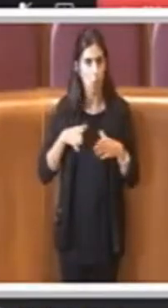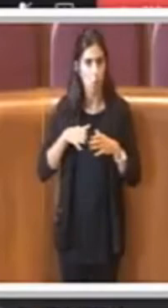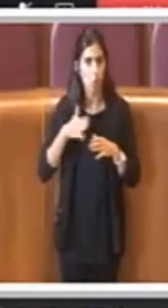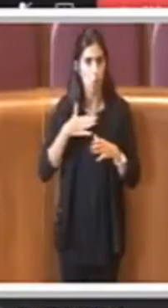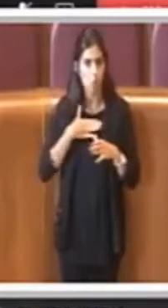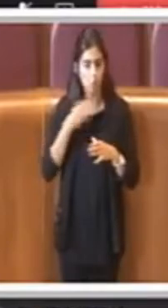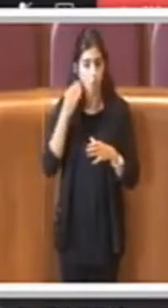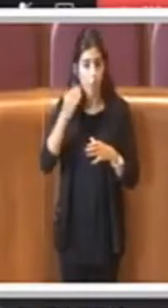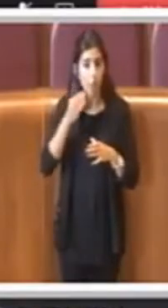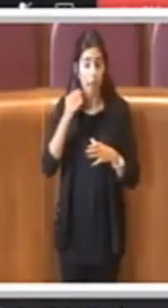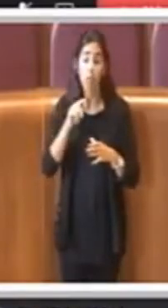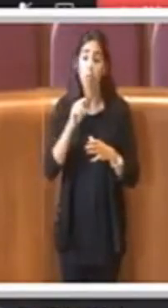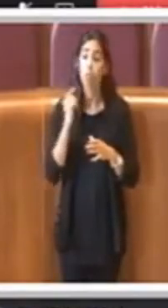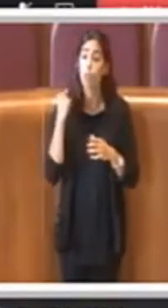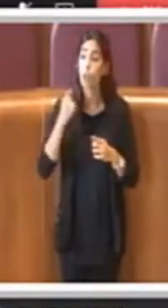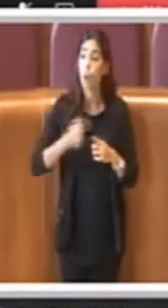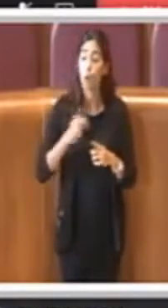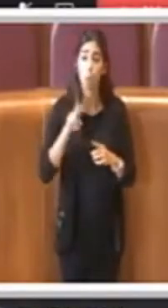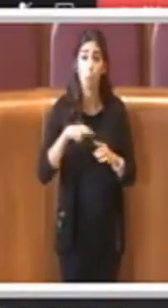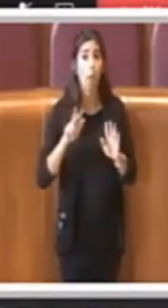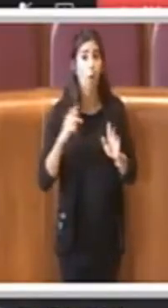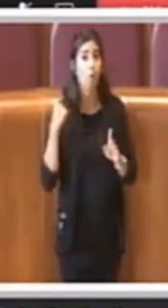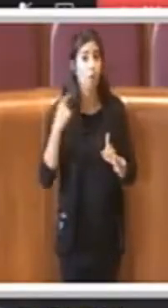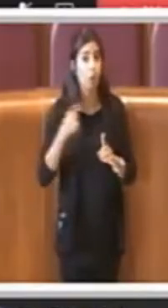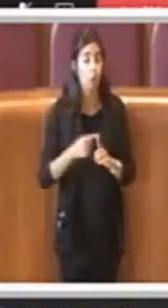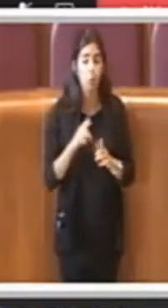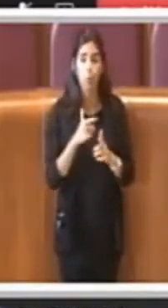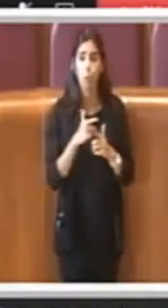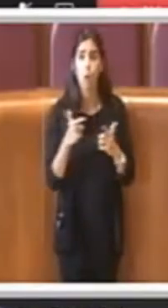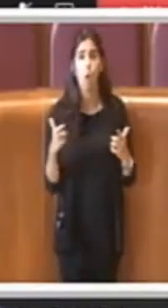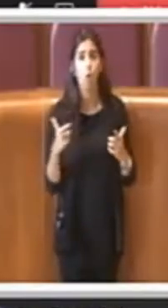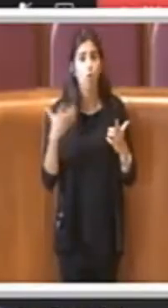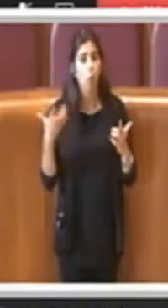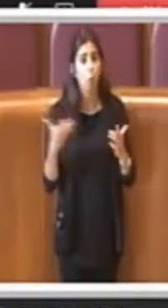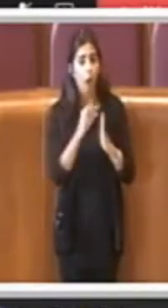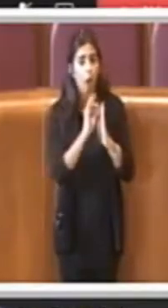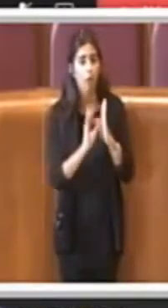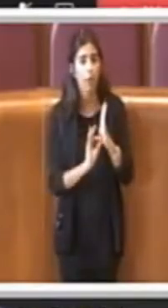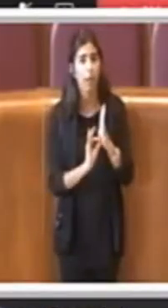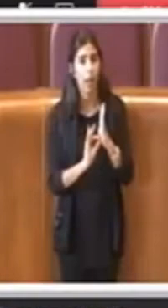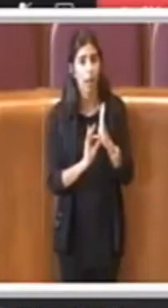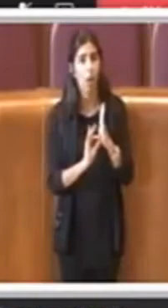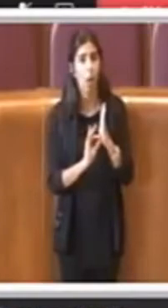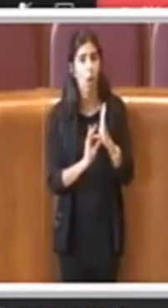una regolamentazione, in particolare una disciplina all'interno